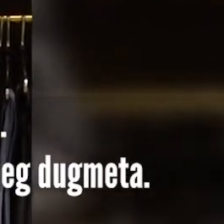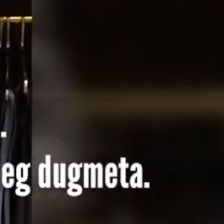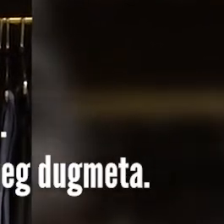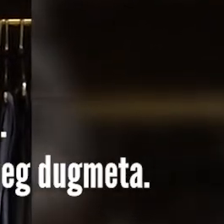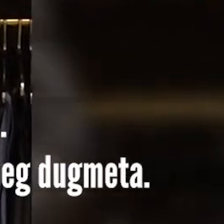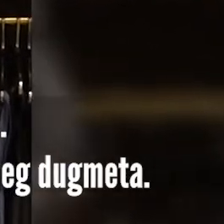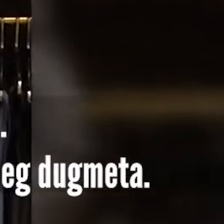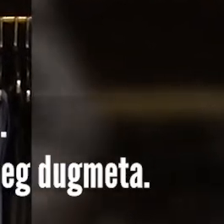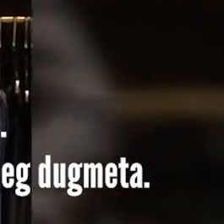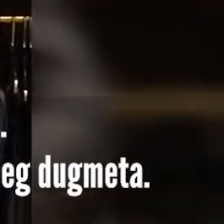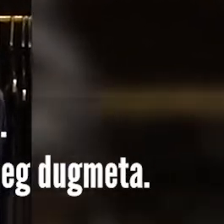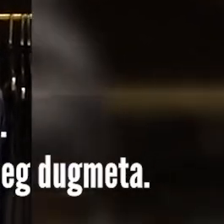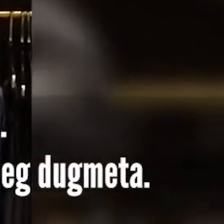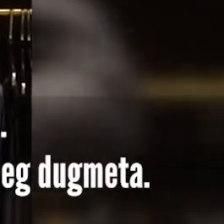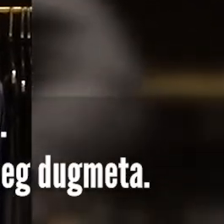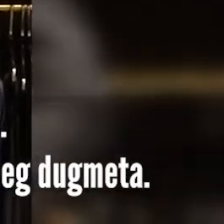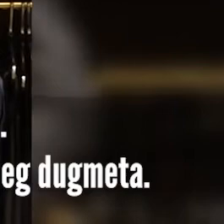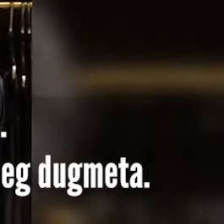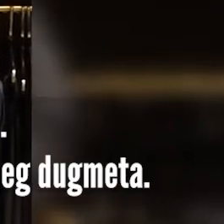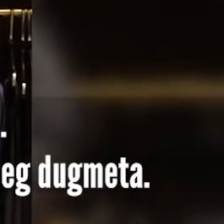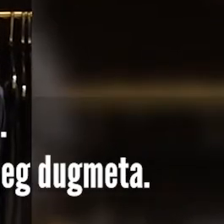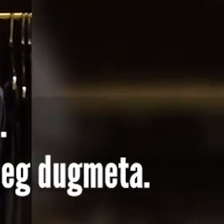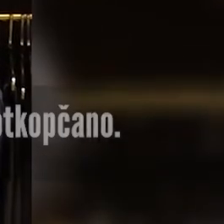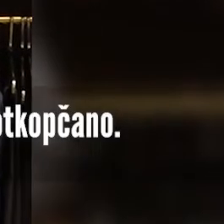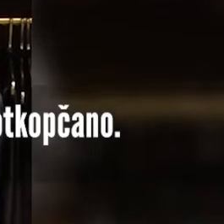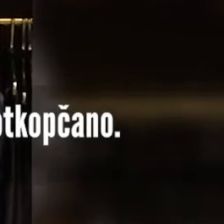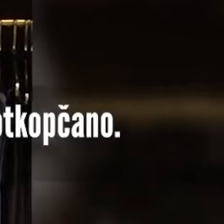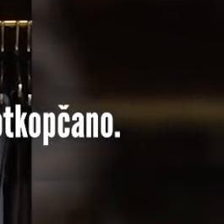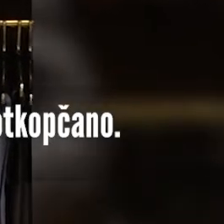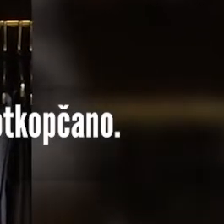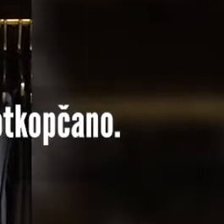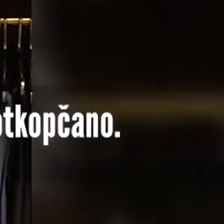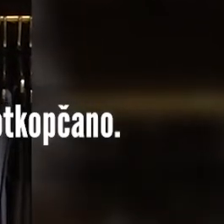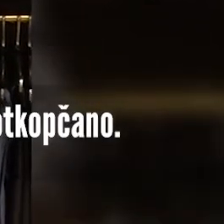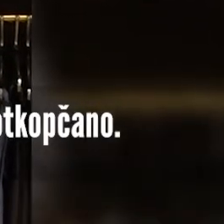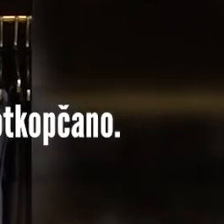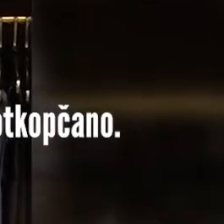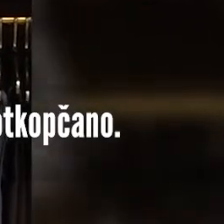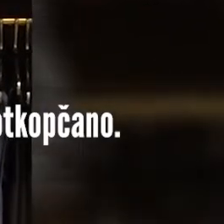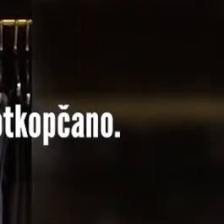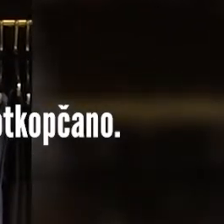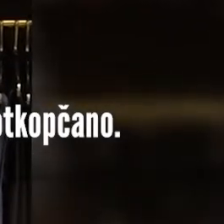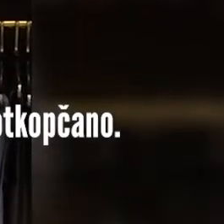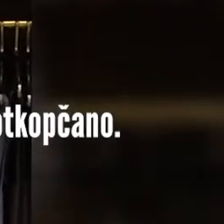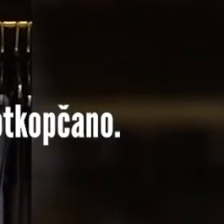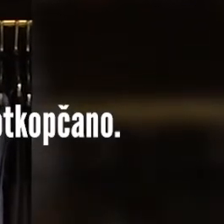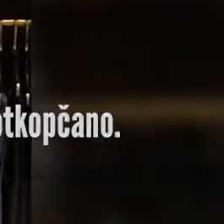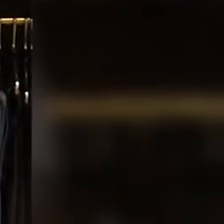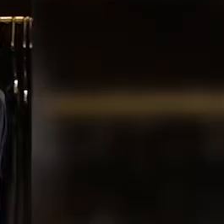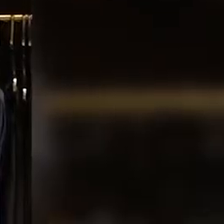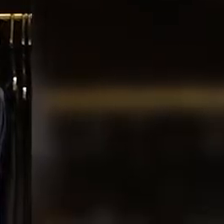lassen. Sei es Sakko, sei es Weste, unterster Knopf offen. Das gleiche beim Mantel, bitte den untersten Knopf offen